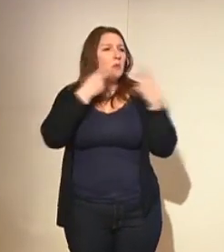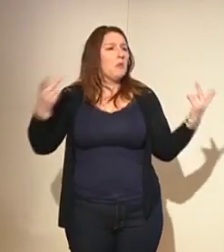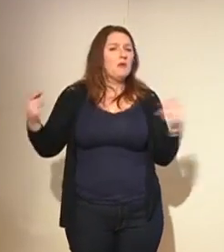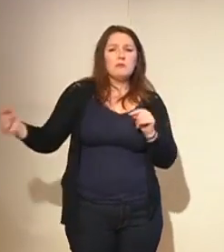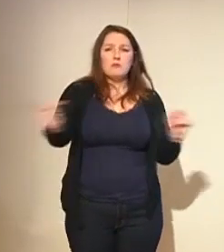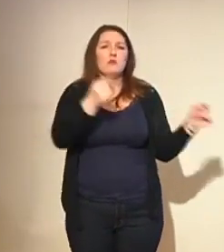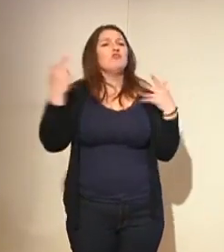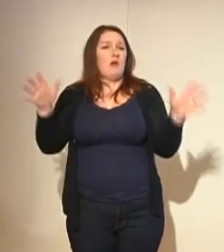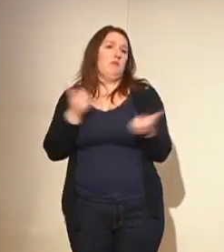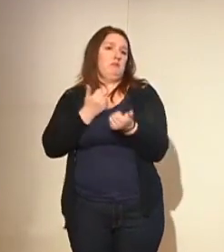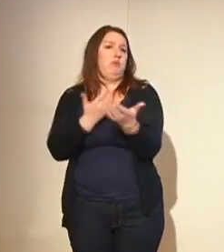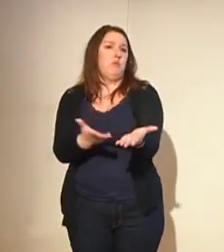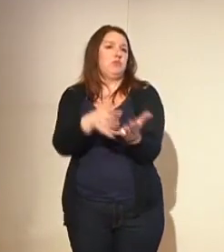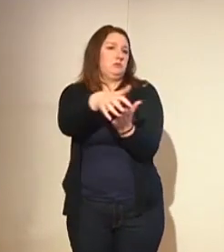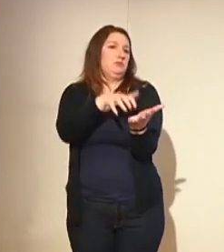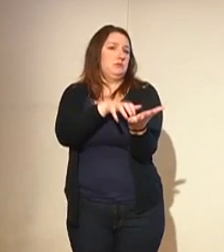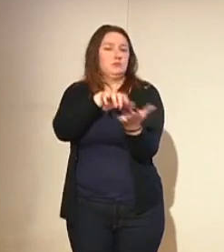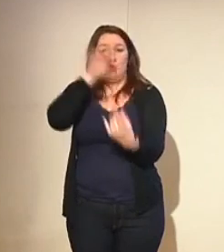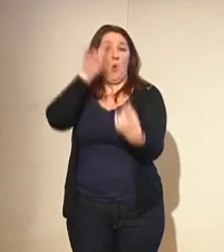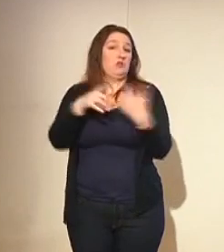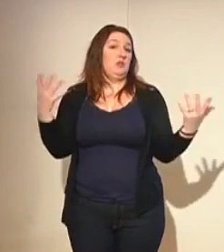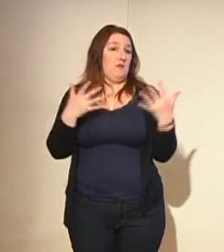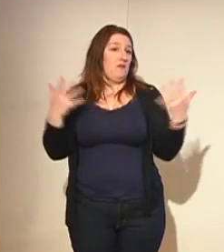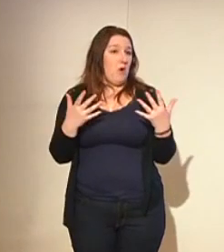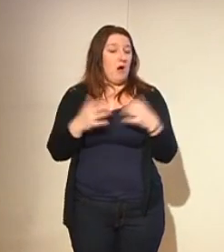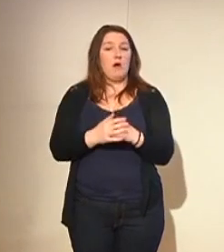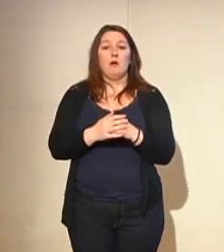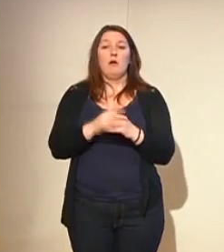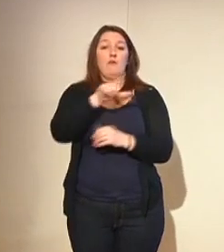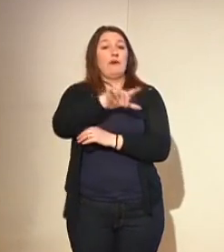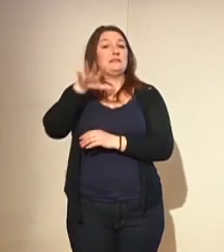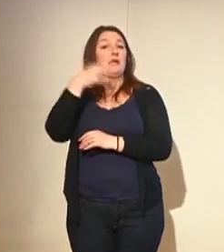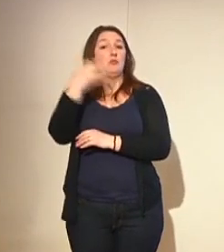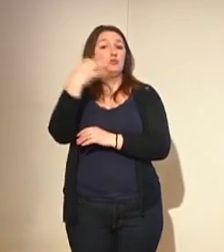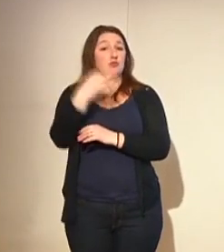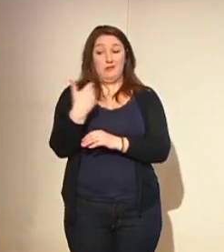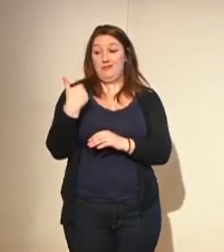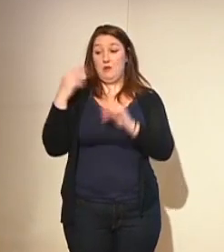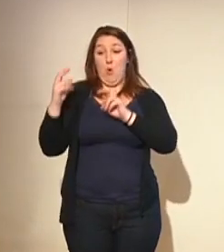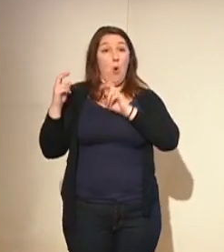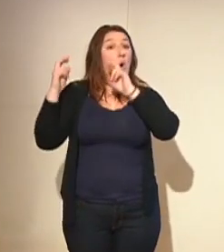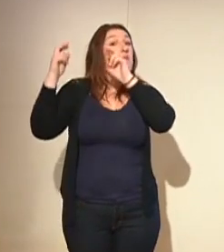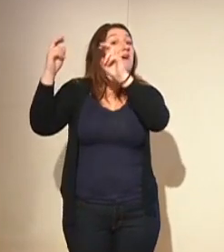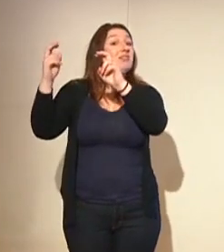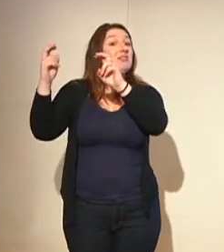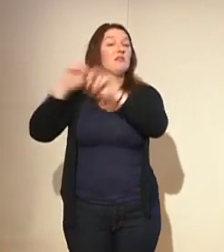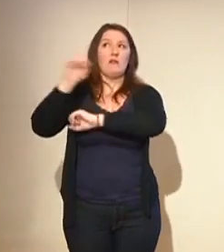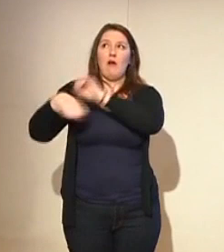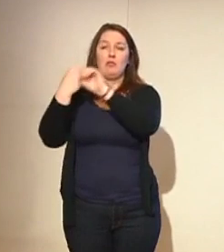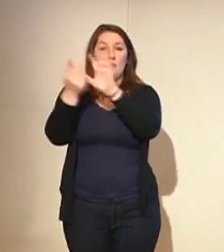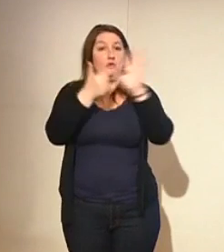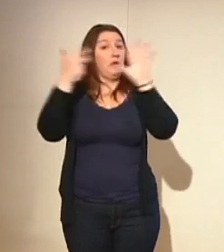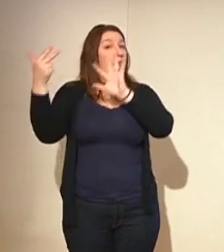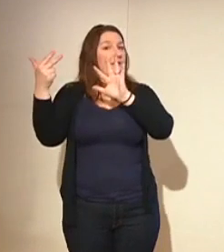publique et donc qui vise à revenir sur l'augmentation de 25 % qui avait eu lieu en